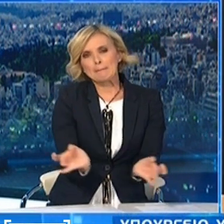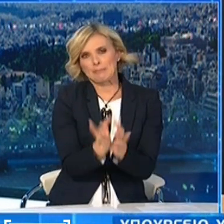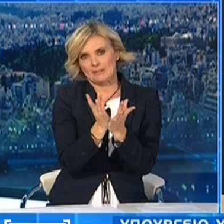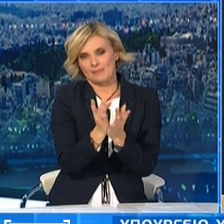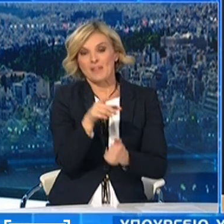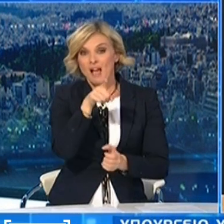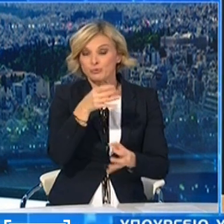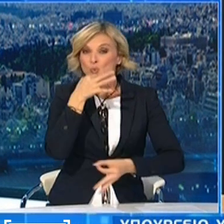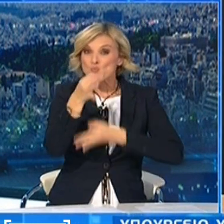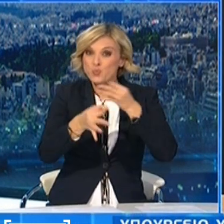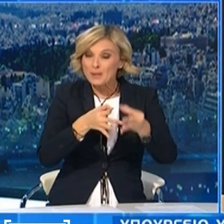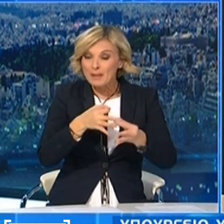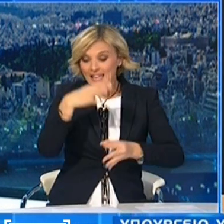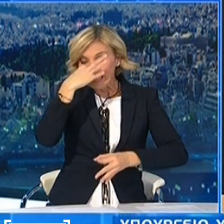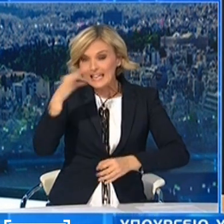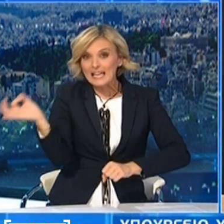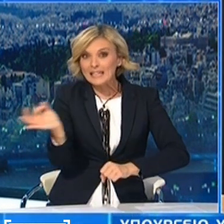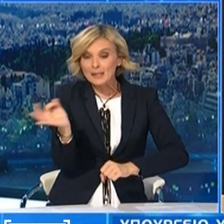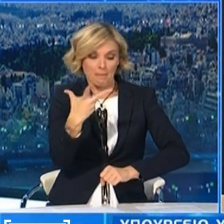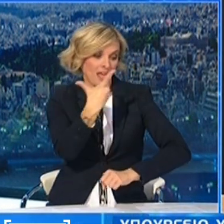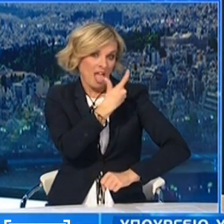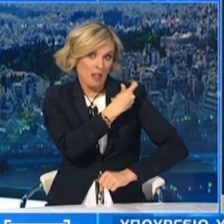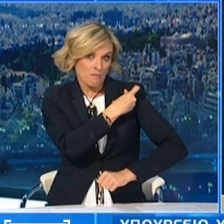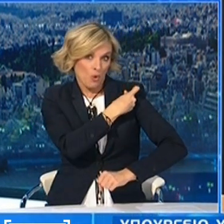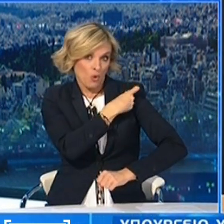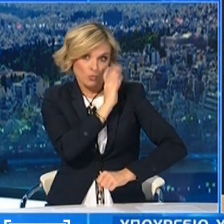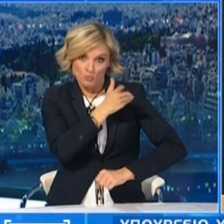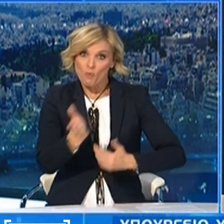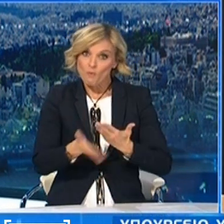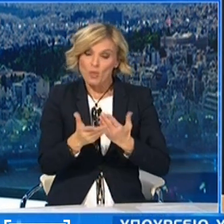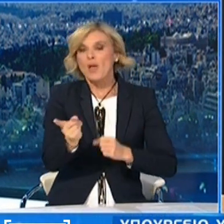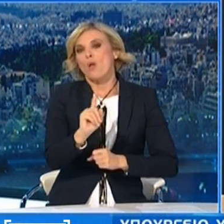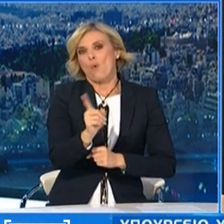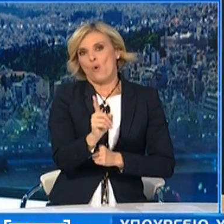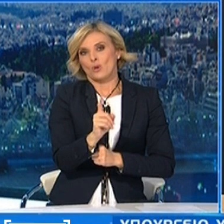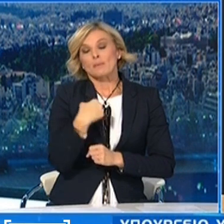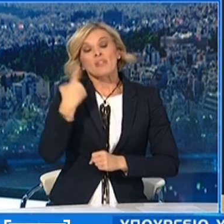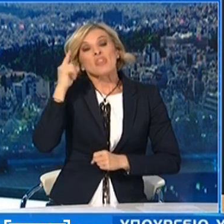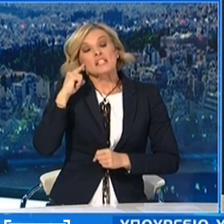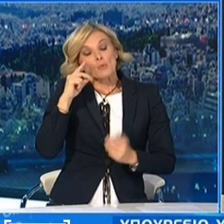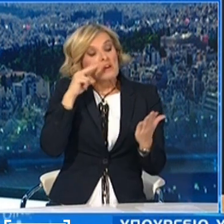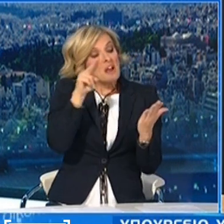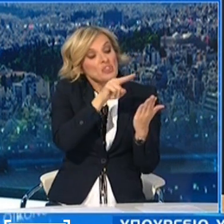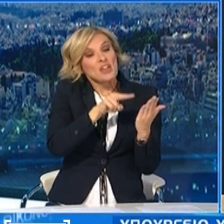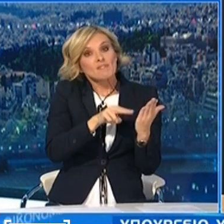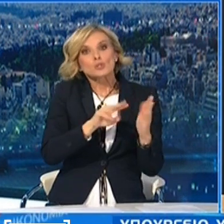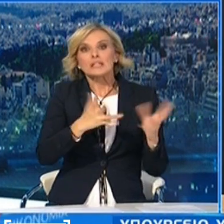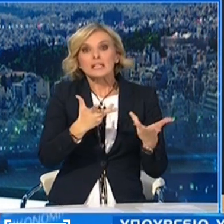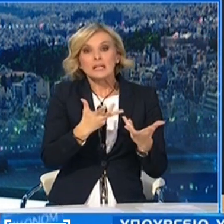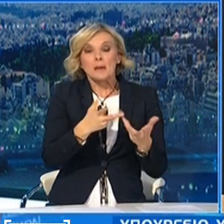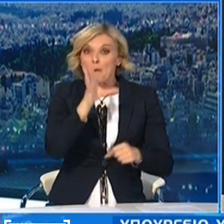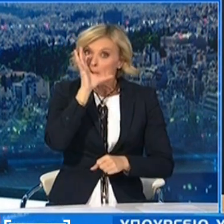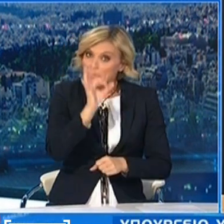κλινική μελέτη, θα είναι εργαστηριακή μελέτη, αφού αναφέρεστε σε κυταροκίνες και δεν ξέρουμε ποιο ποσοστό και αν προσφέρει σε κάποιο